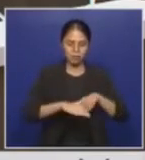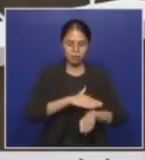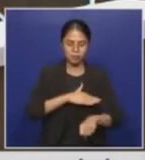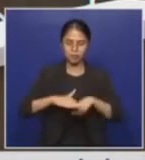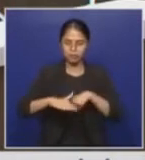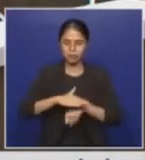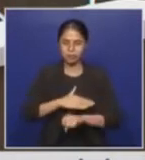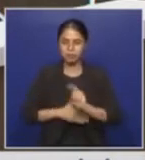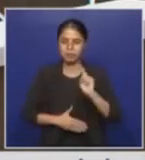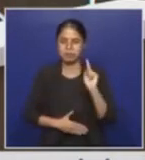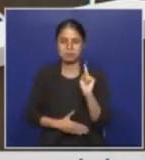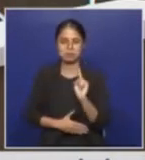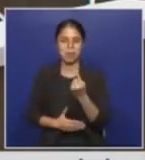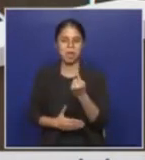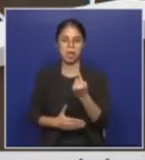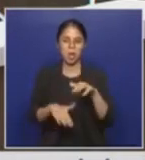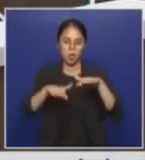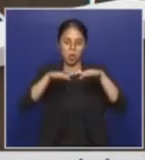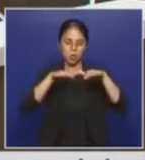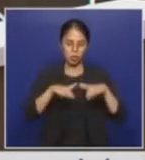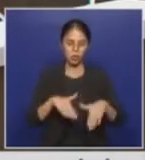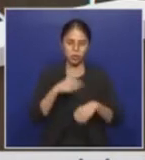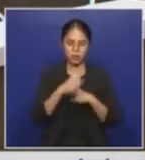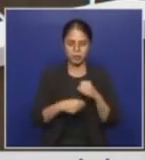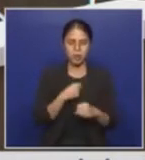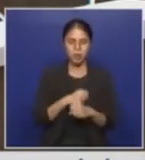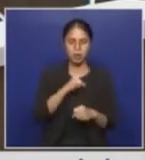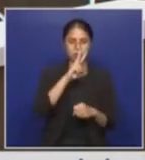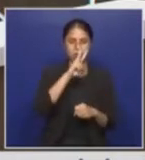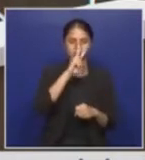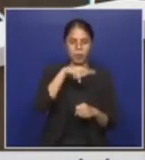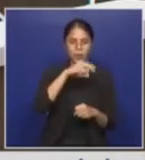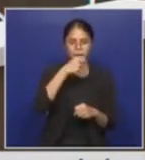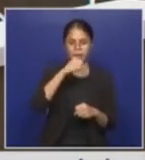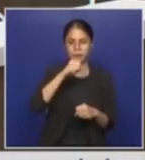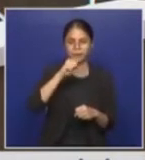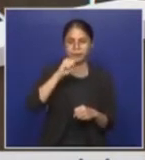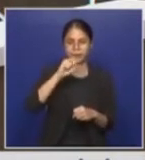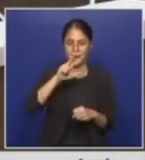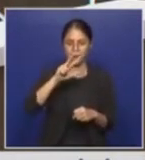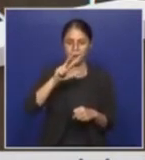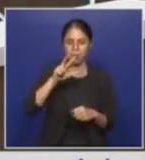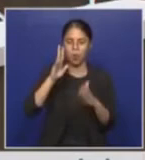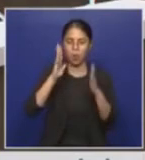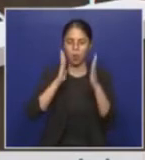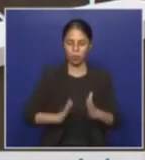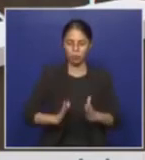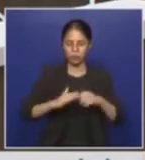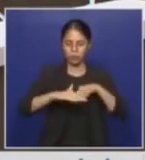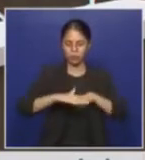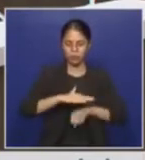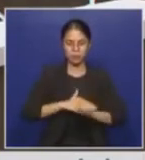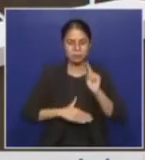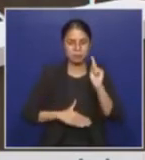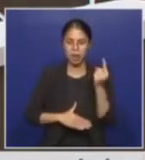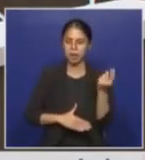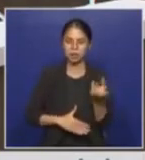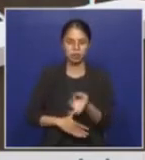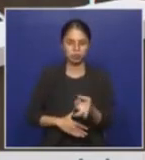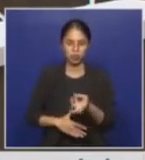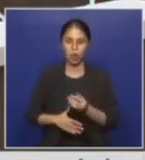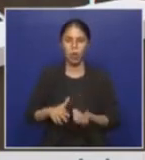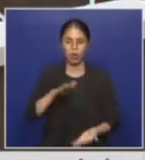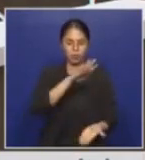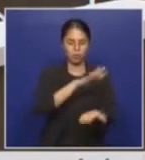ำนวนลดลงตั้งแต่ปี2513เป็นต้นมาแล้วก็ทำให้จำนวนที่นั่งของโร